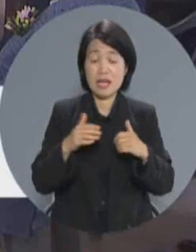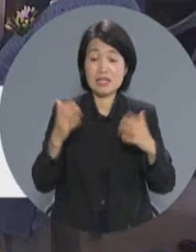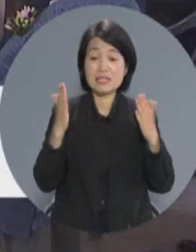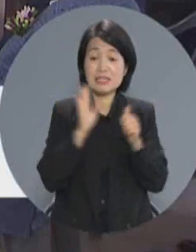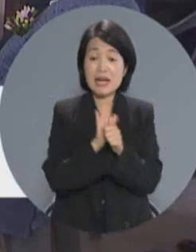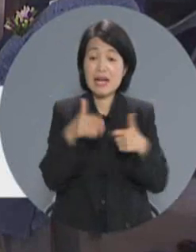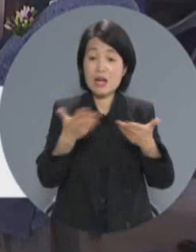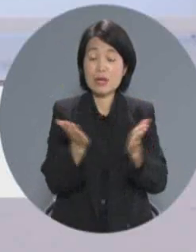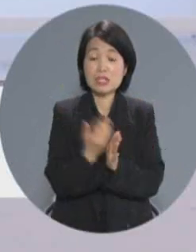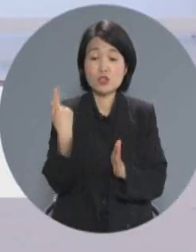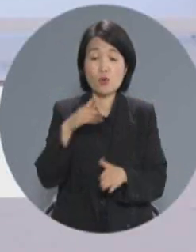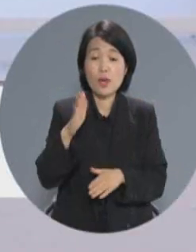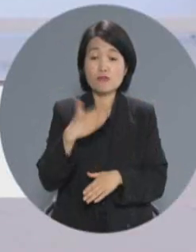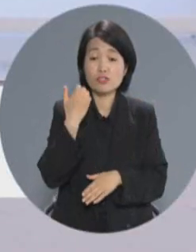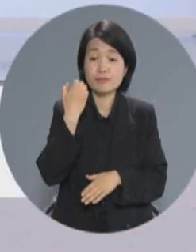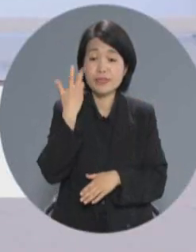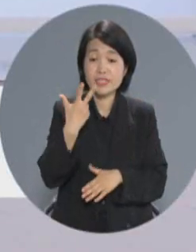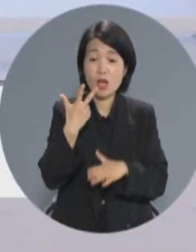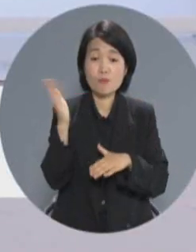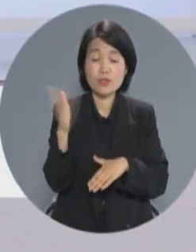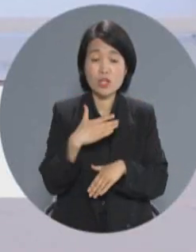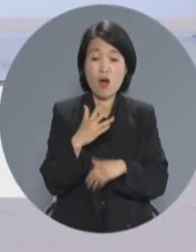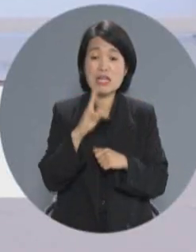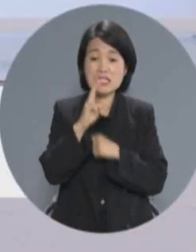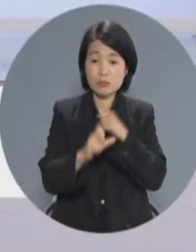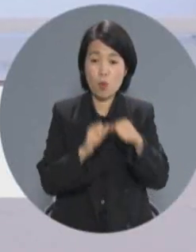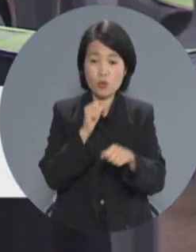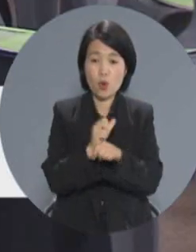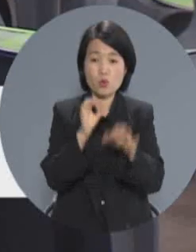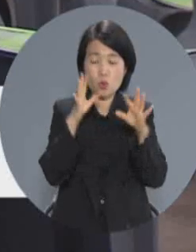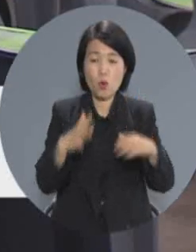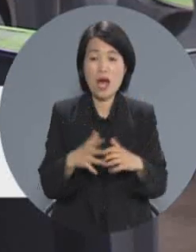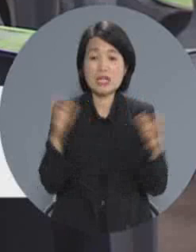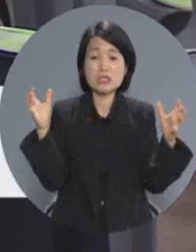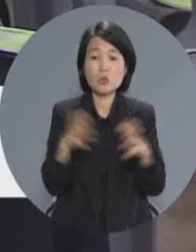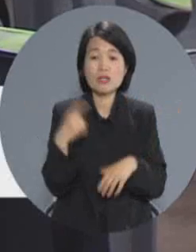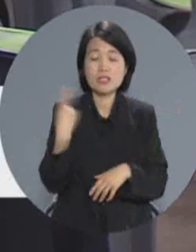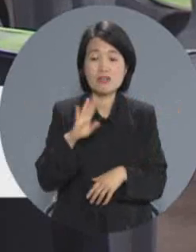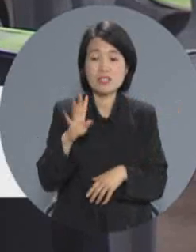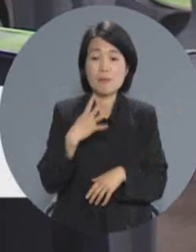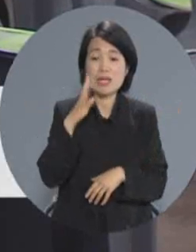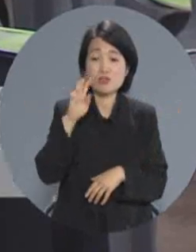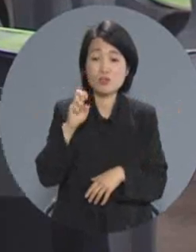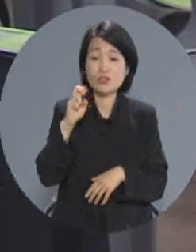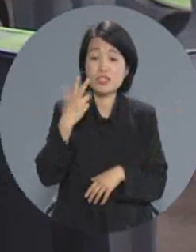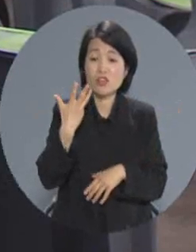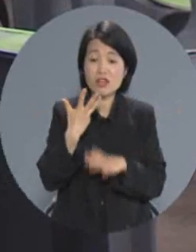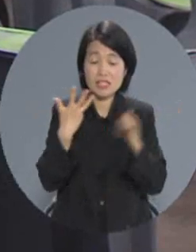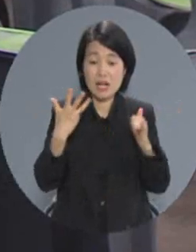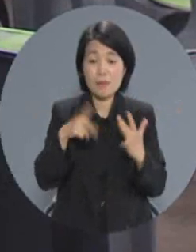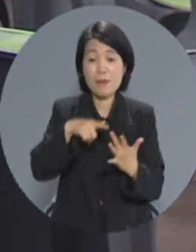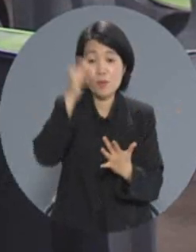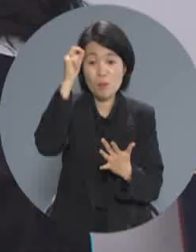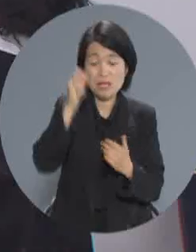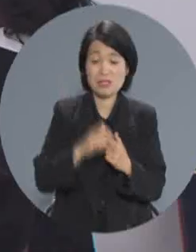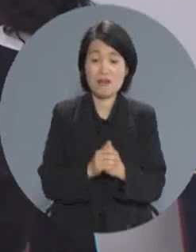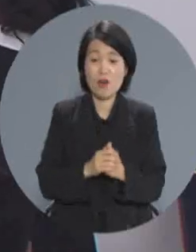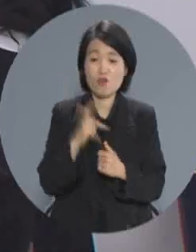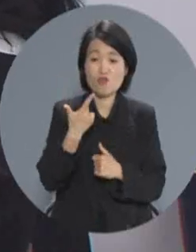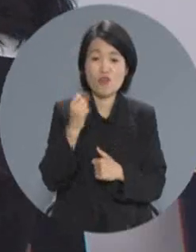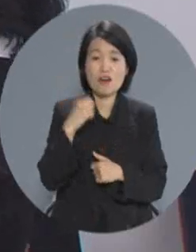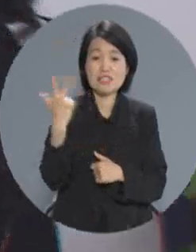진남장학회는 지난 1997년부터 지금까지 25년 동안 총 1,428명의 장학생을 선발해